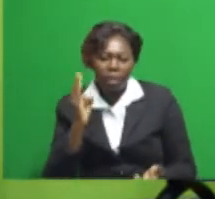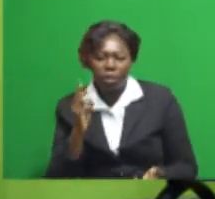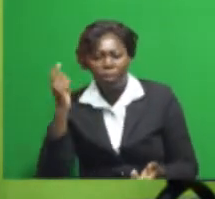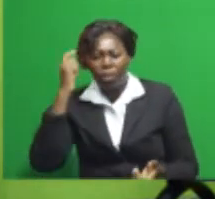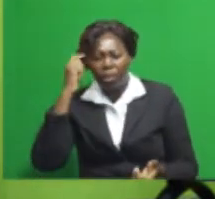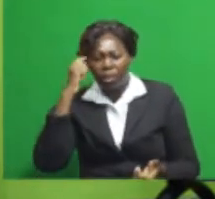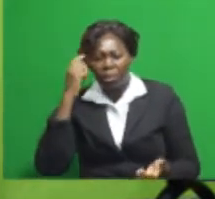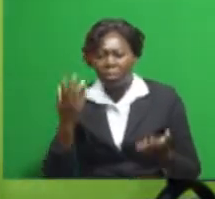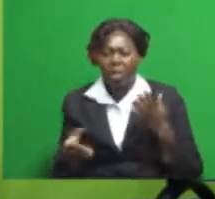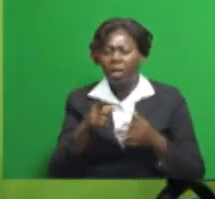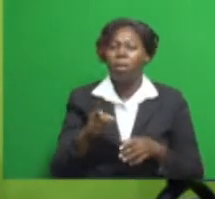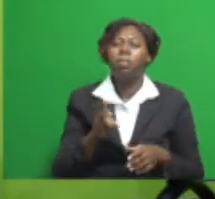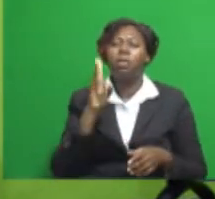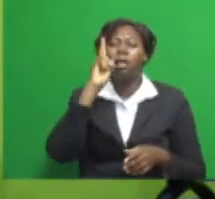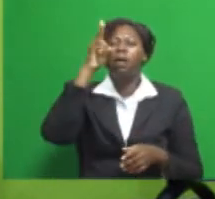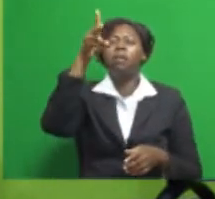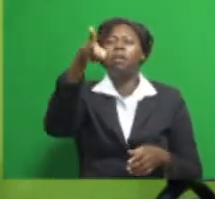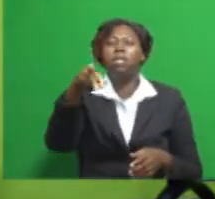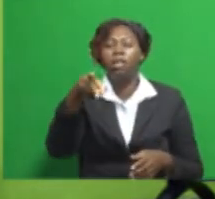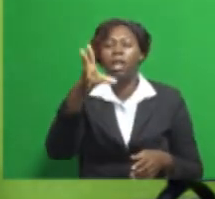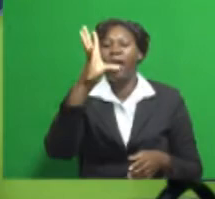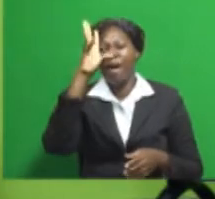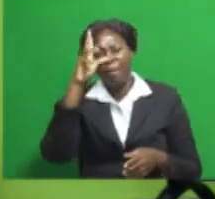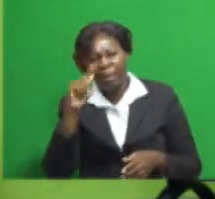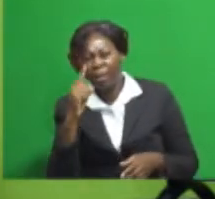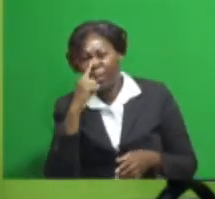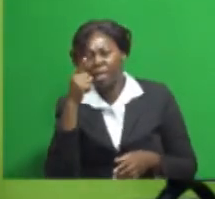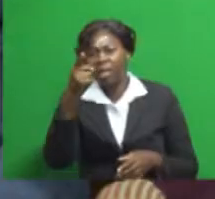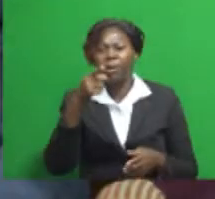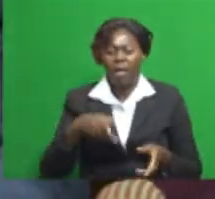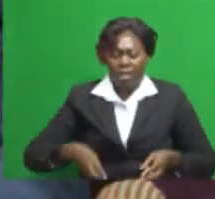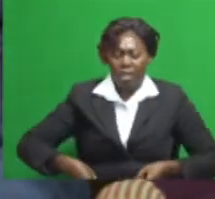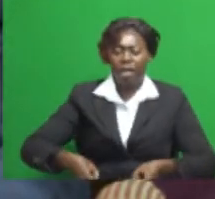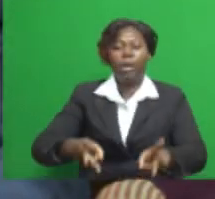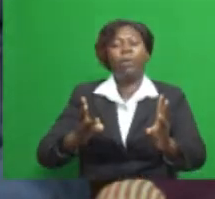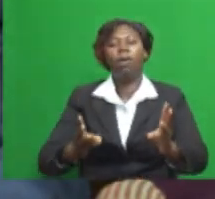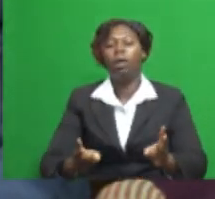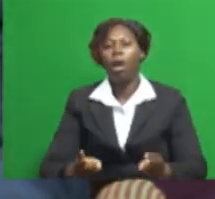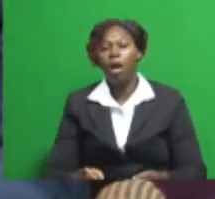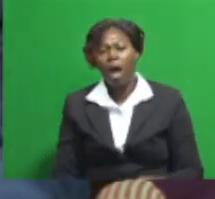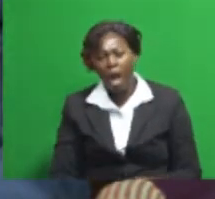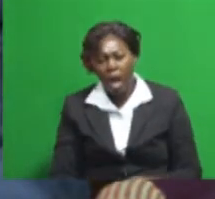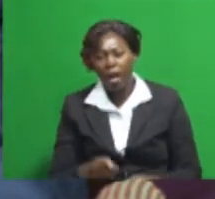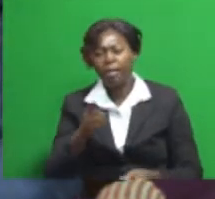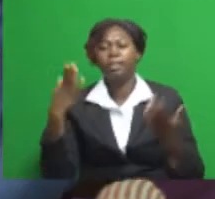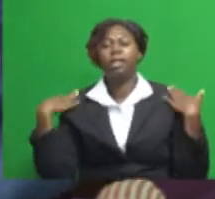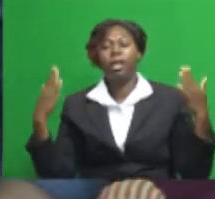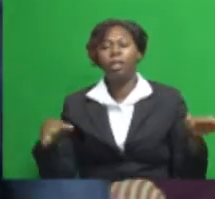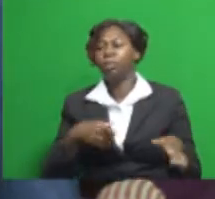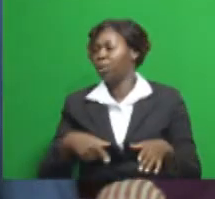chadzimira. Hanzi vangobuda vakurodhi kudai. Ngirozi ndobva yaenda. Hanzi Petro akazoti pengena kati